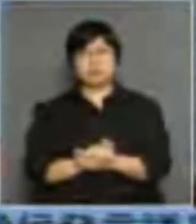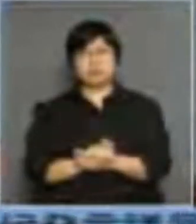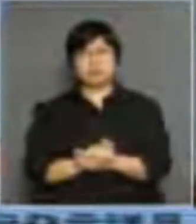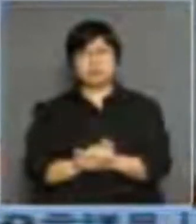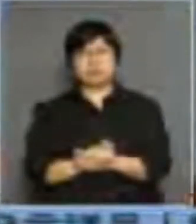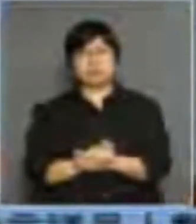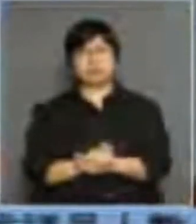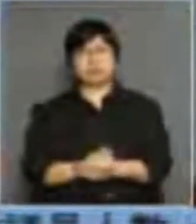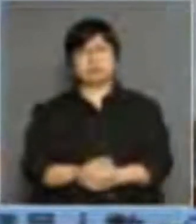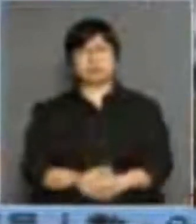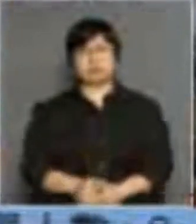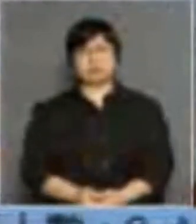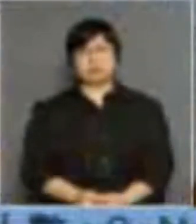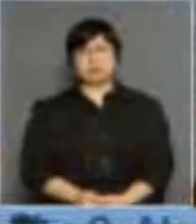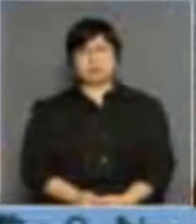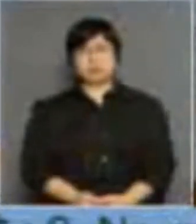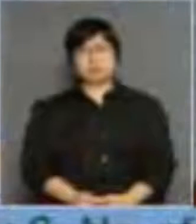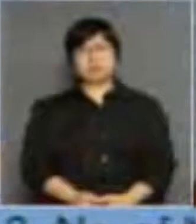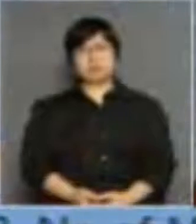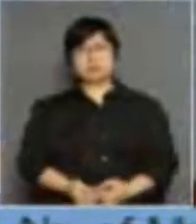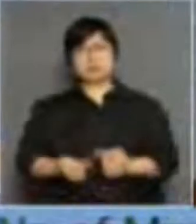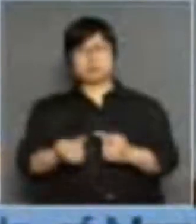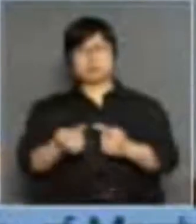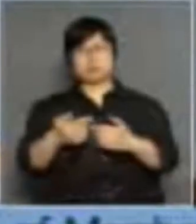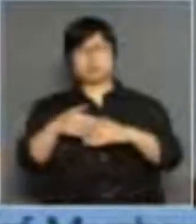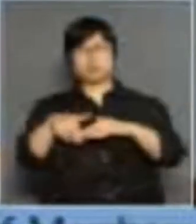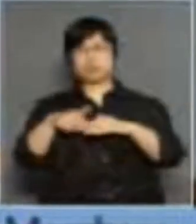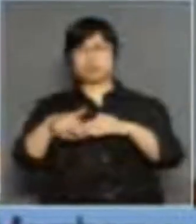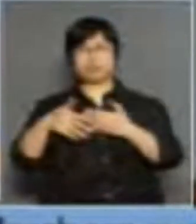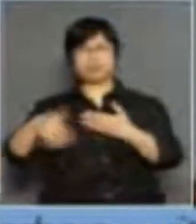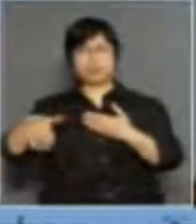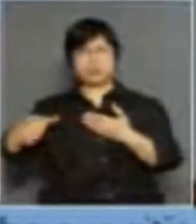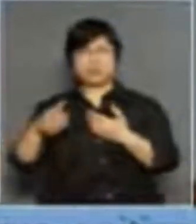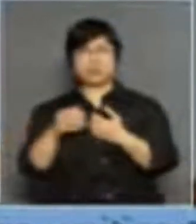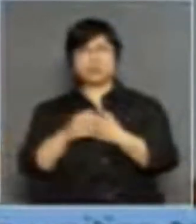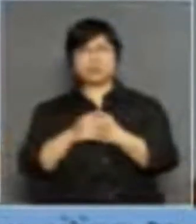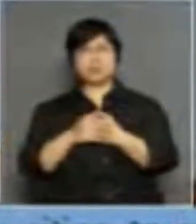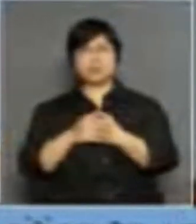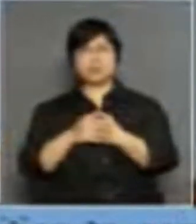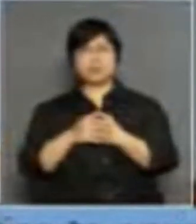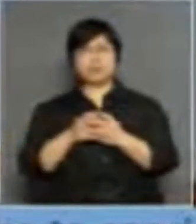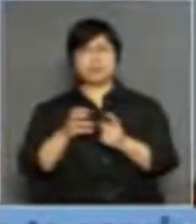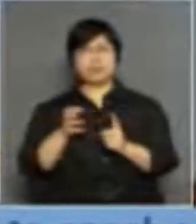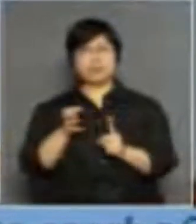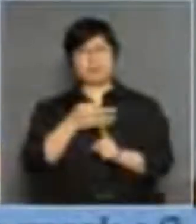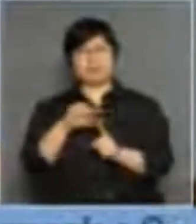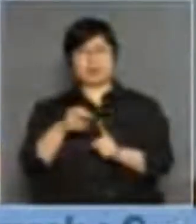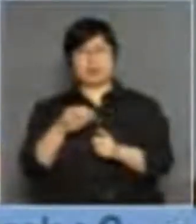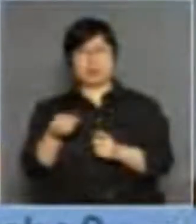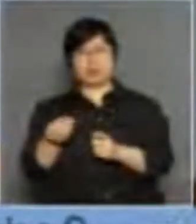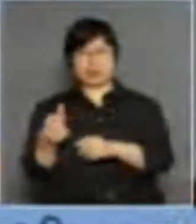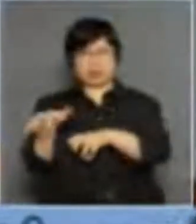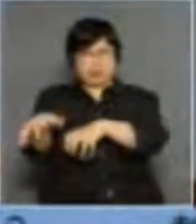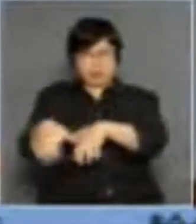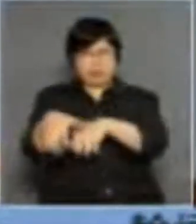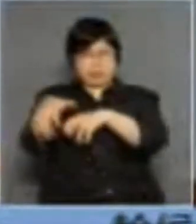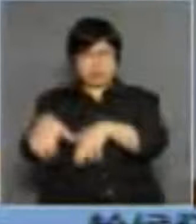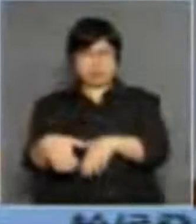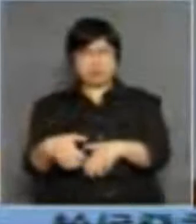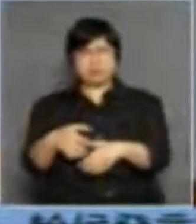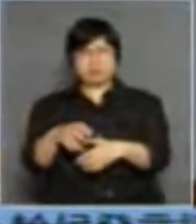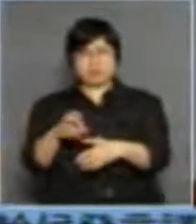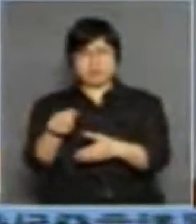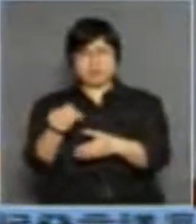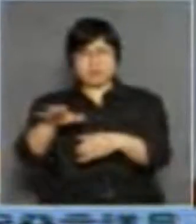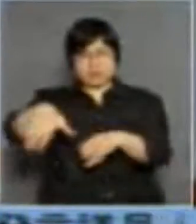如果呢個民間或者係有一些非法去挖泥的人是可以造成巨